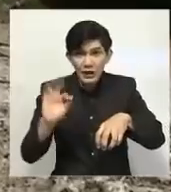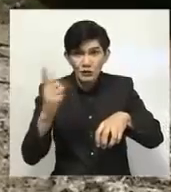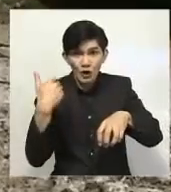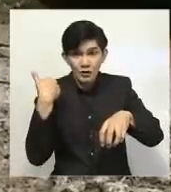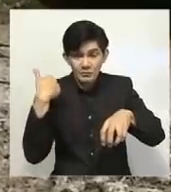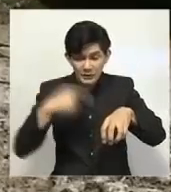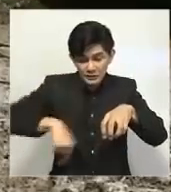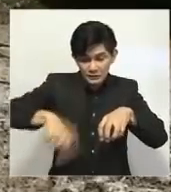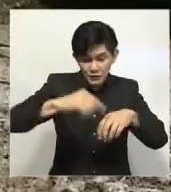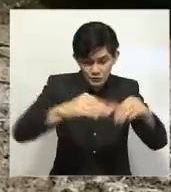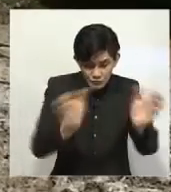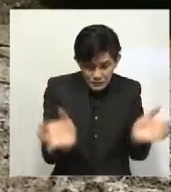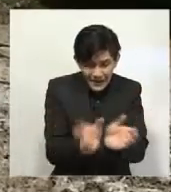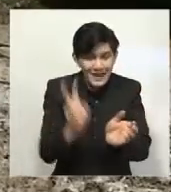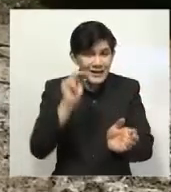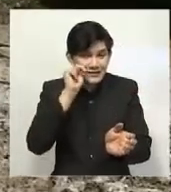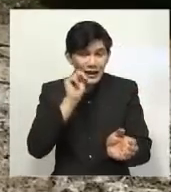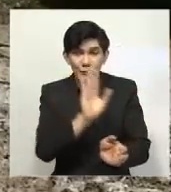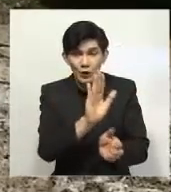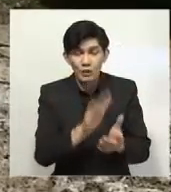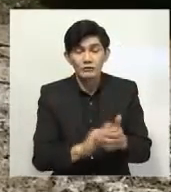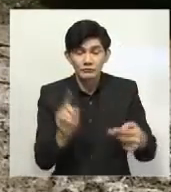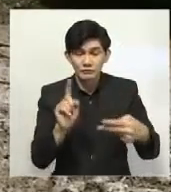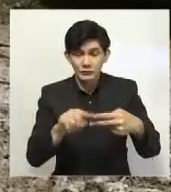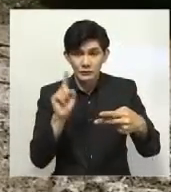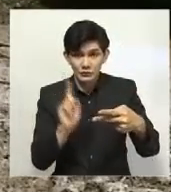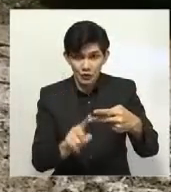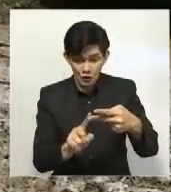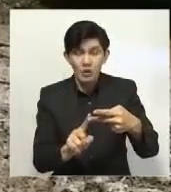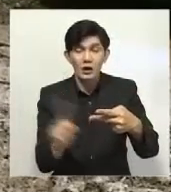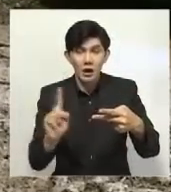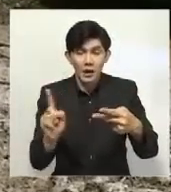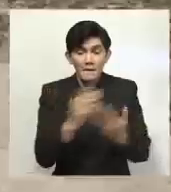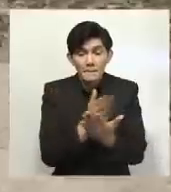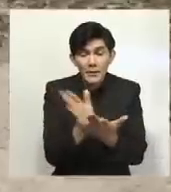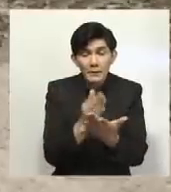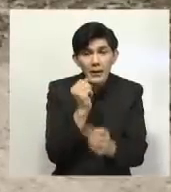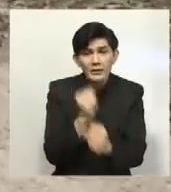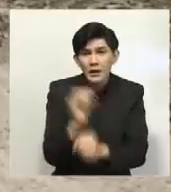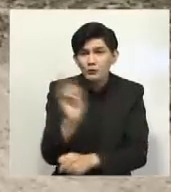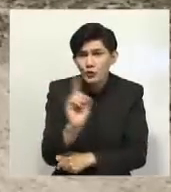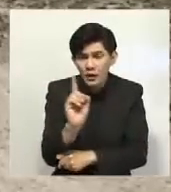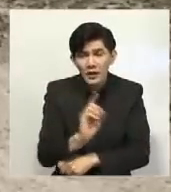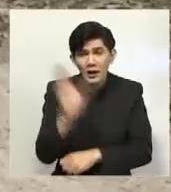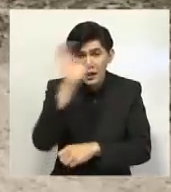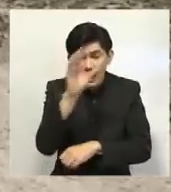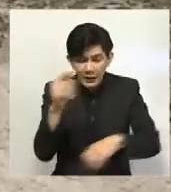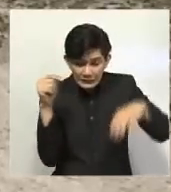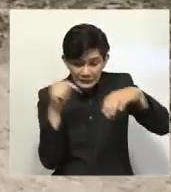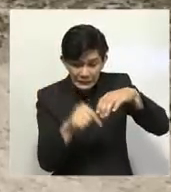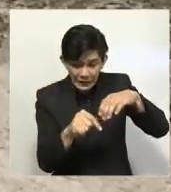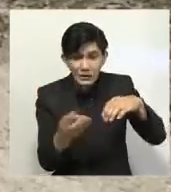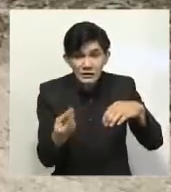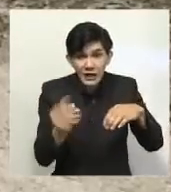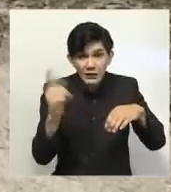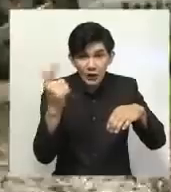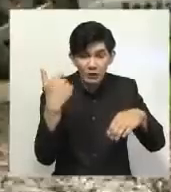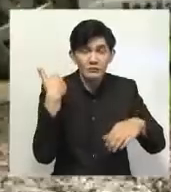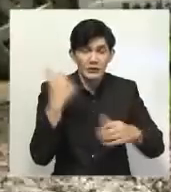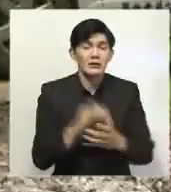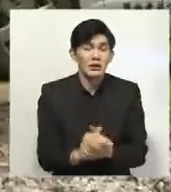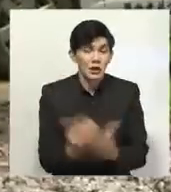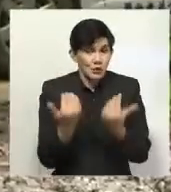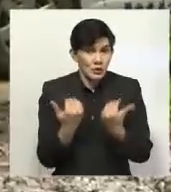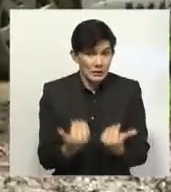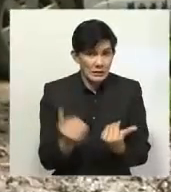และโดยรอบแอ่งขุดน้ำนางนอนและอีกส่วนที่2นะครับได้กระจายกำลังเข้าค้นหาภายในถ้ำทรายทองและ